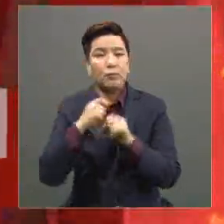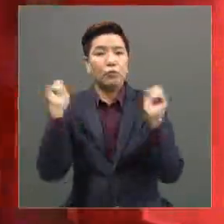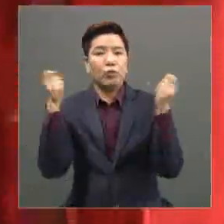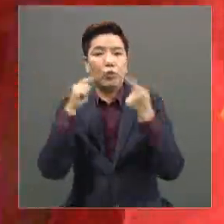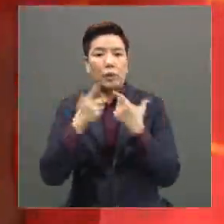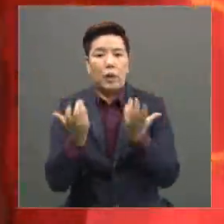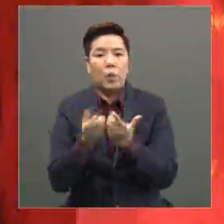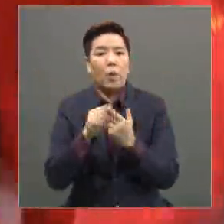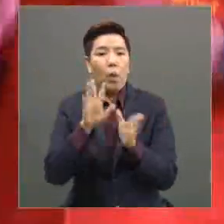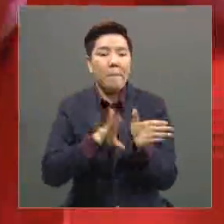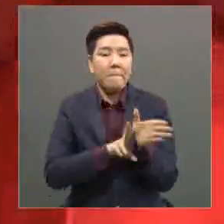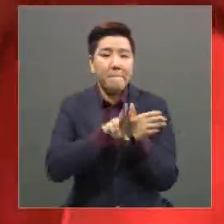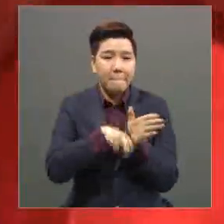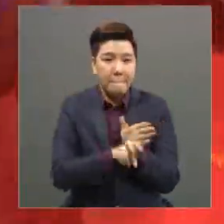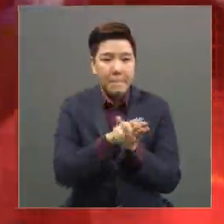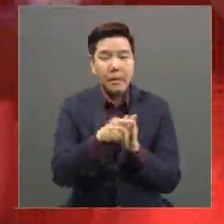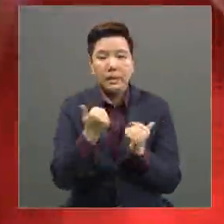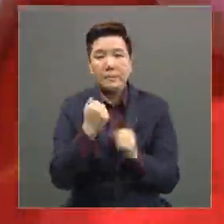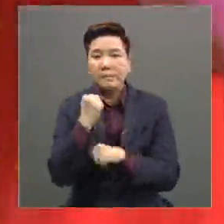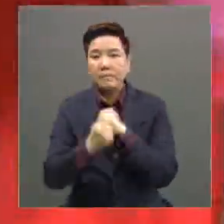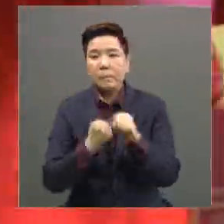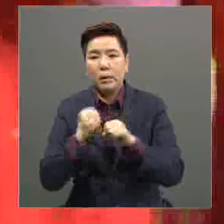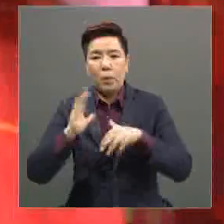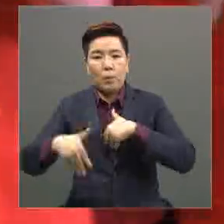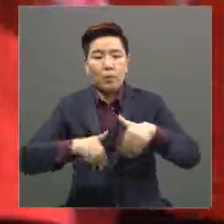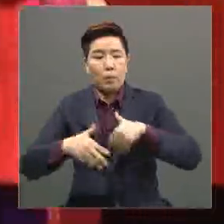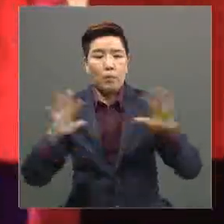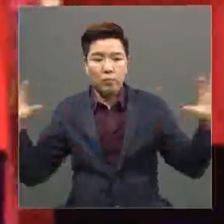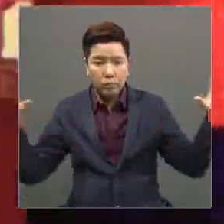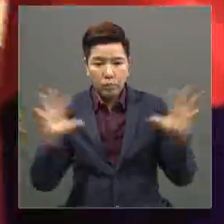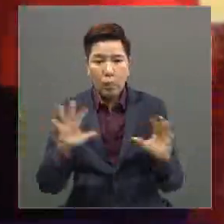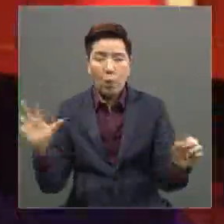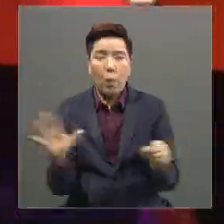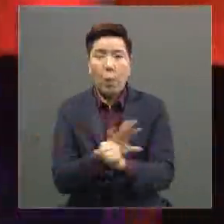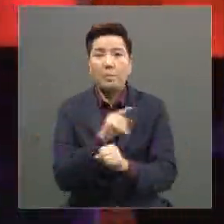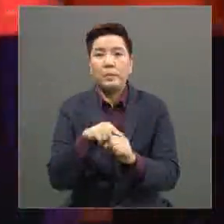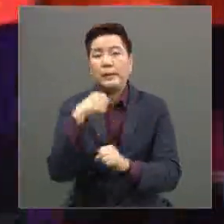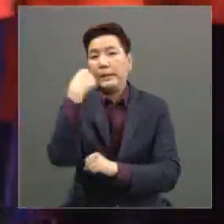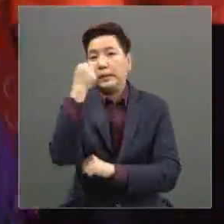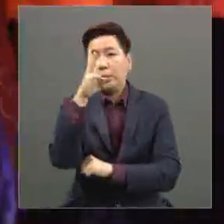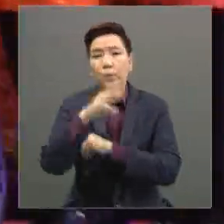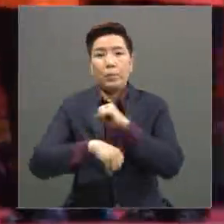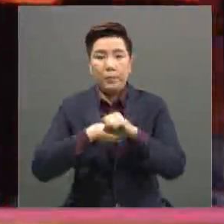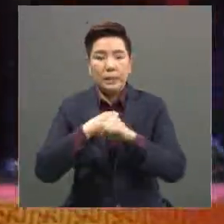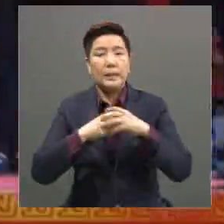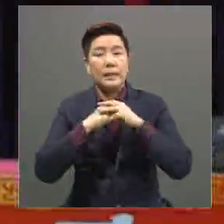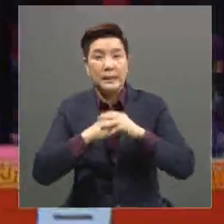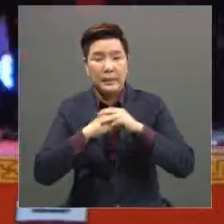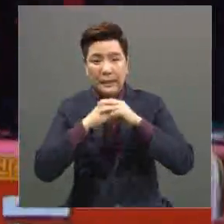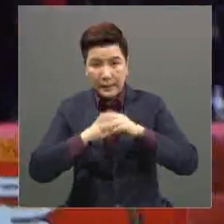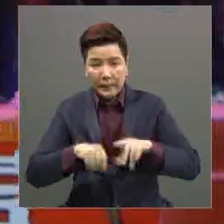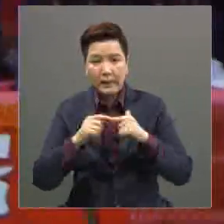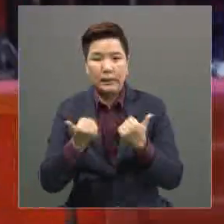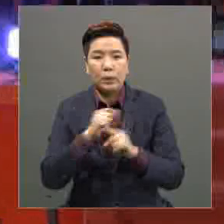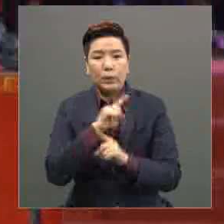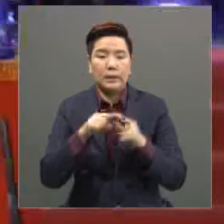ธภัณฑ์ลูกหลานพันมังกรนะครับในโอกาสที่เปิดให้ประชาชนเข้าชมครบรอบ16ปีก็จะจัดนะฮะตั้งแต่10ถึง21